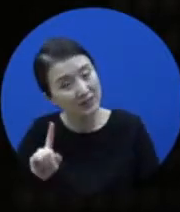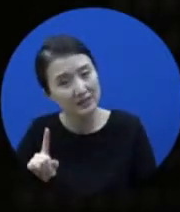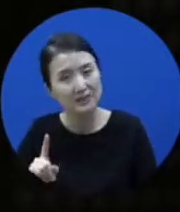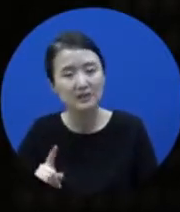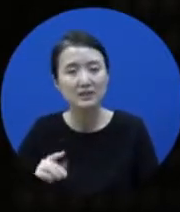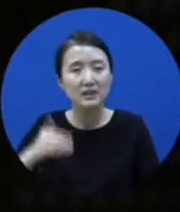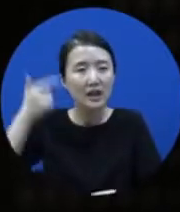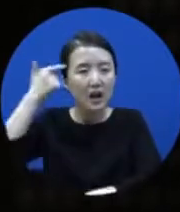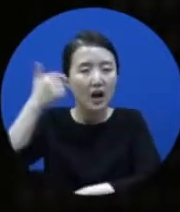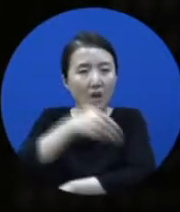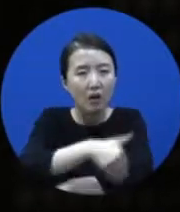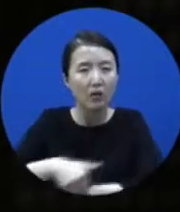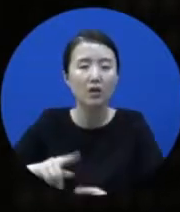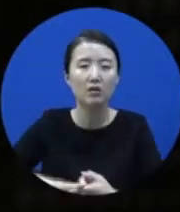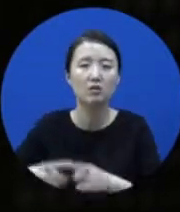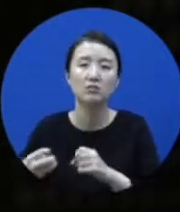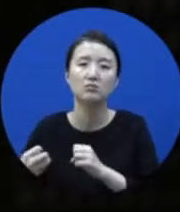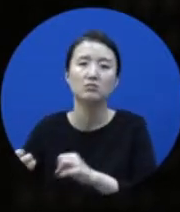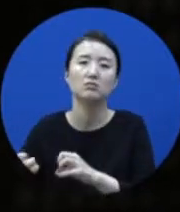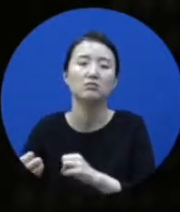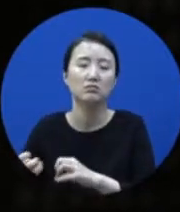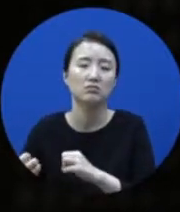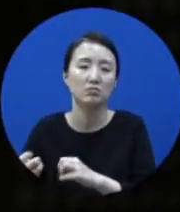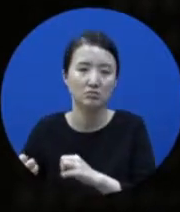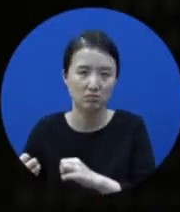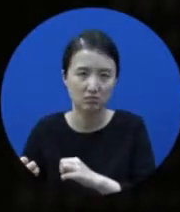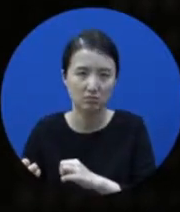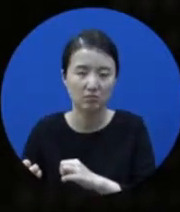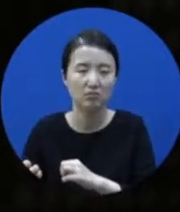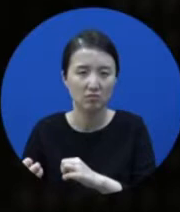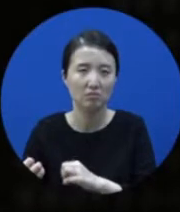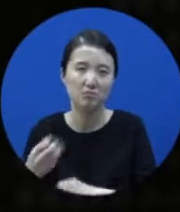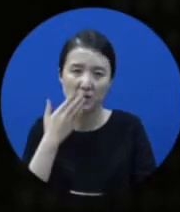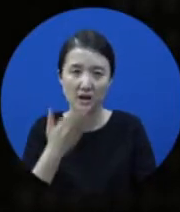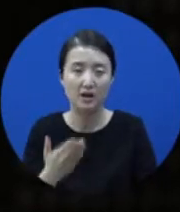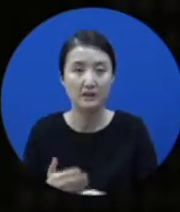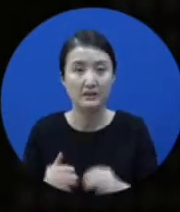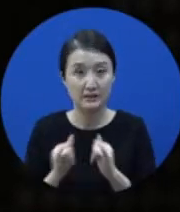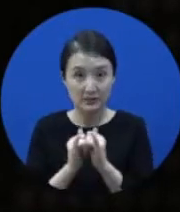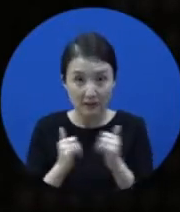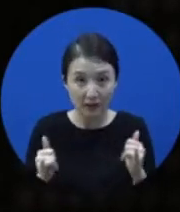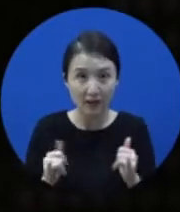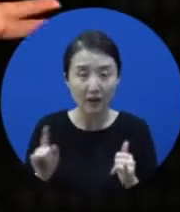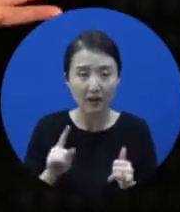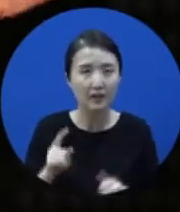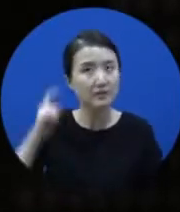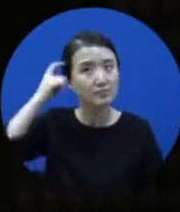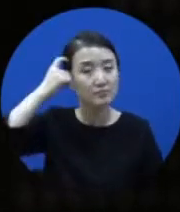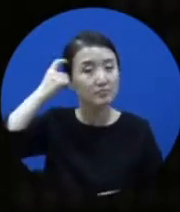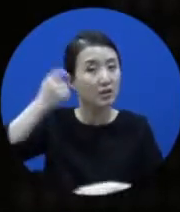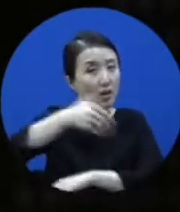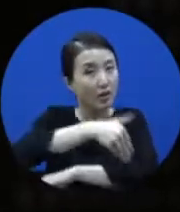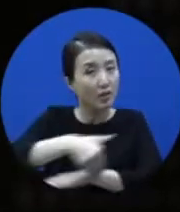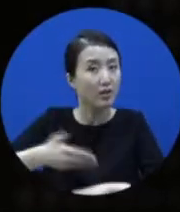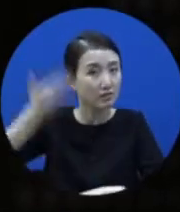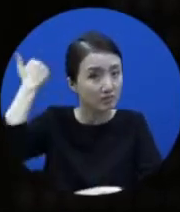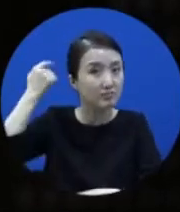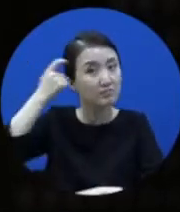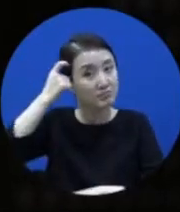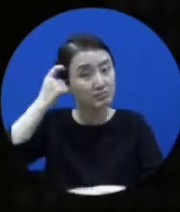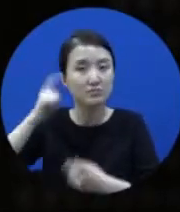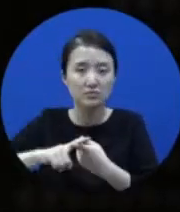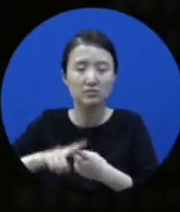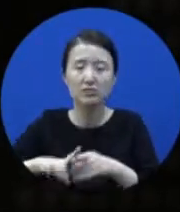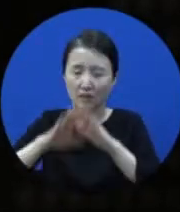제주 놀러 갈까? 이거 못하잖아요. 사람은 보이지 않는 것을 생각하는 것을 상상하면서 이야기할 수